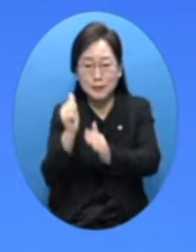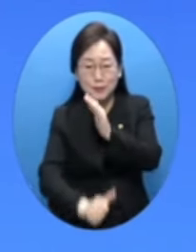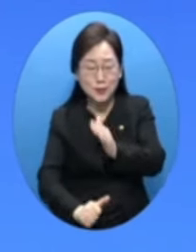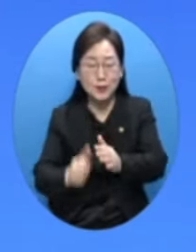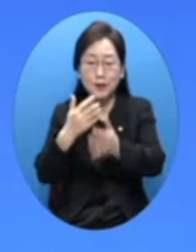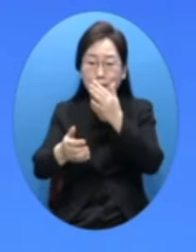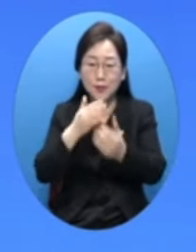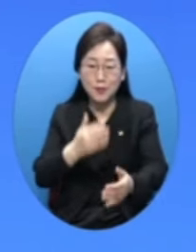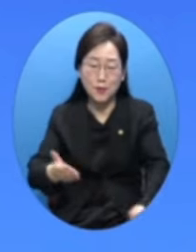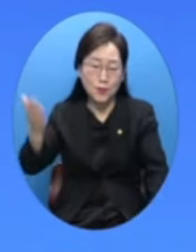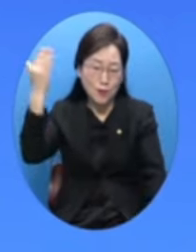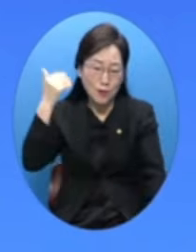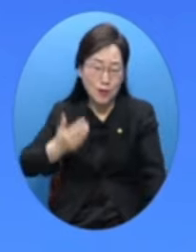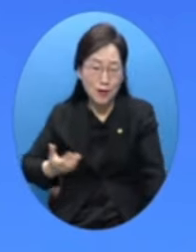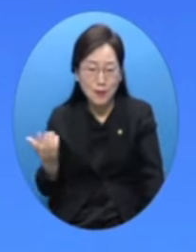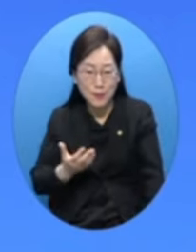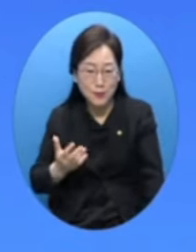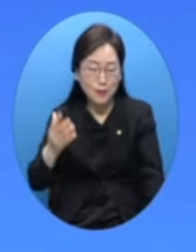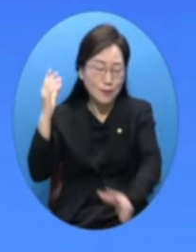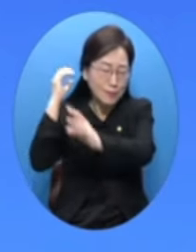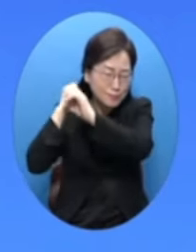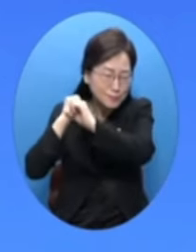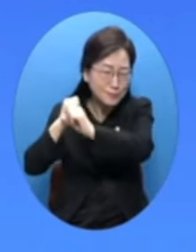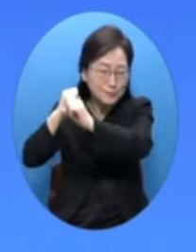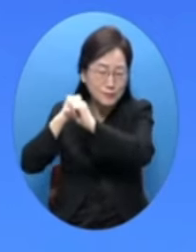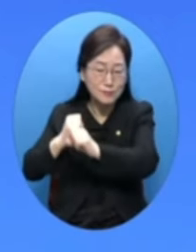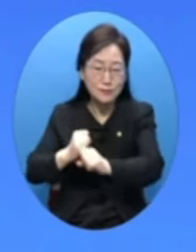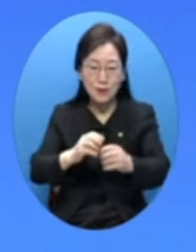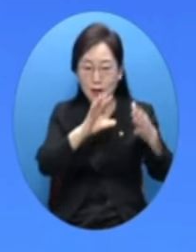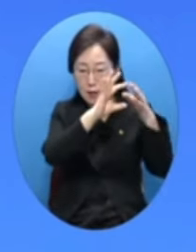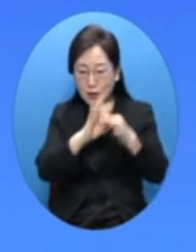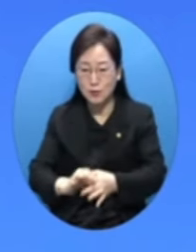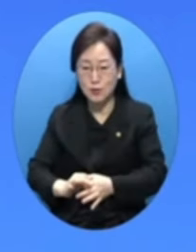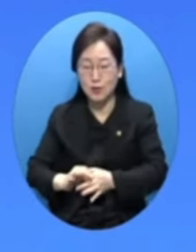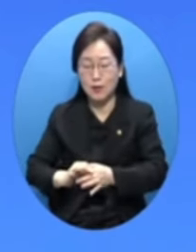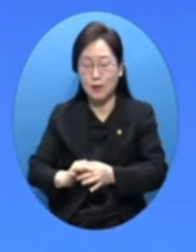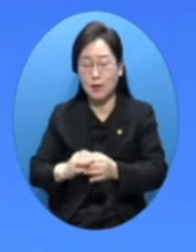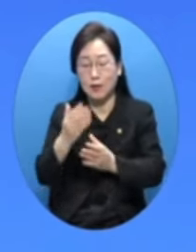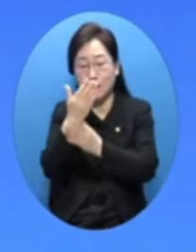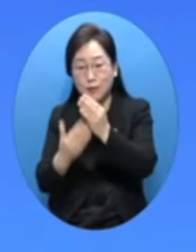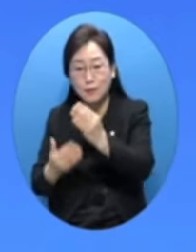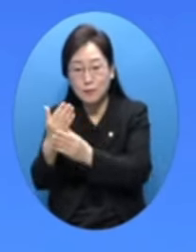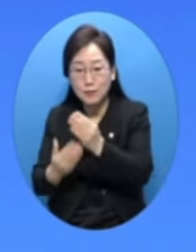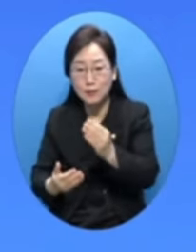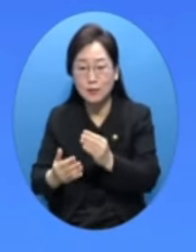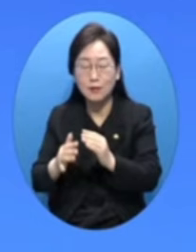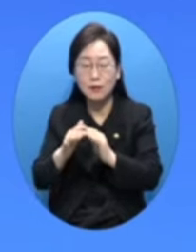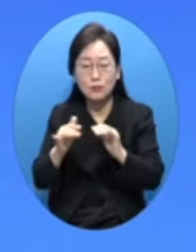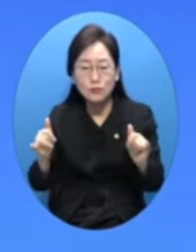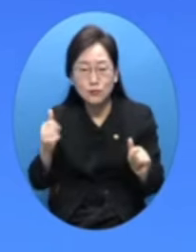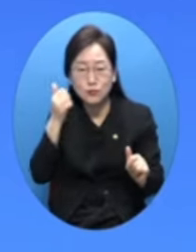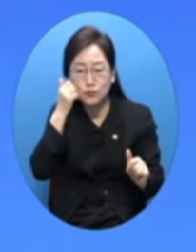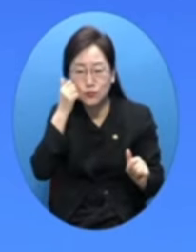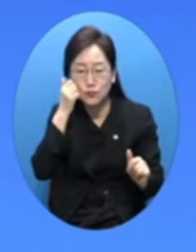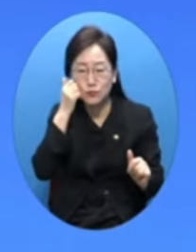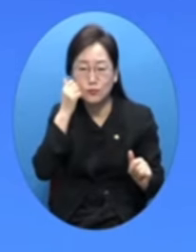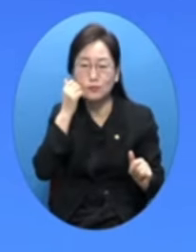과거의 아픈 기억 속에서 헤어나지 못하고 또 좌절하고 또 좌절하고 또 좌절하는 많은 사람들이